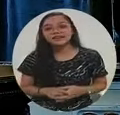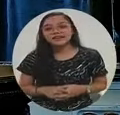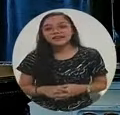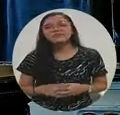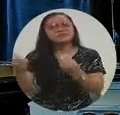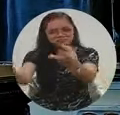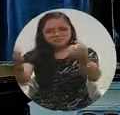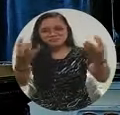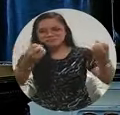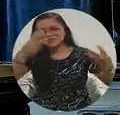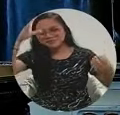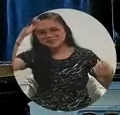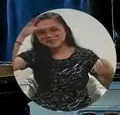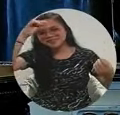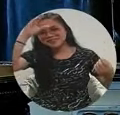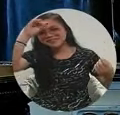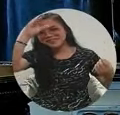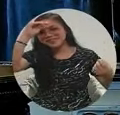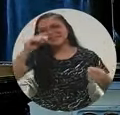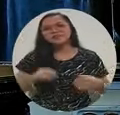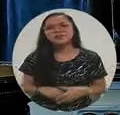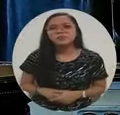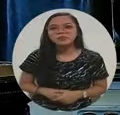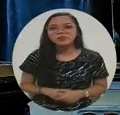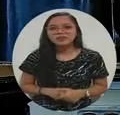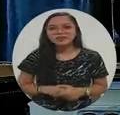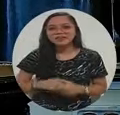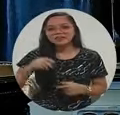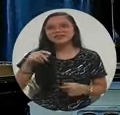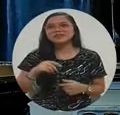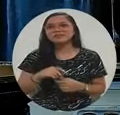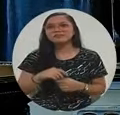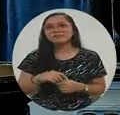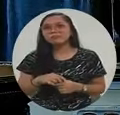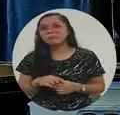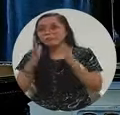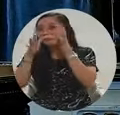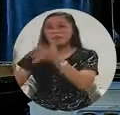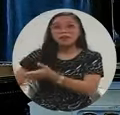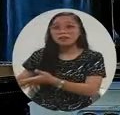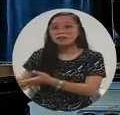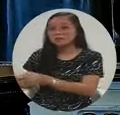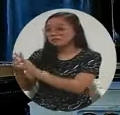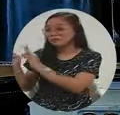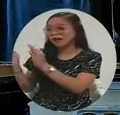Dili lang usang daghang lalaki. Karang tinuod nga lalaki yun.